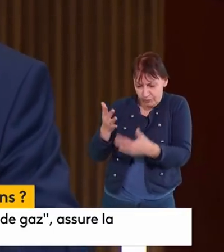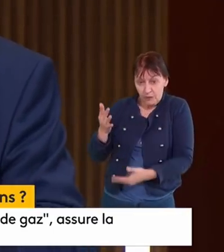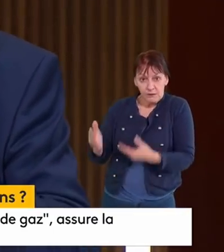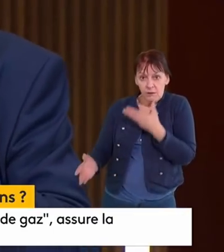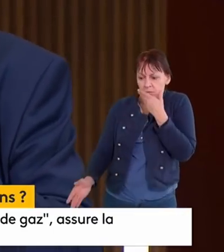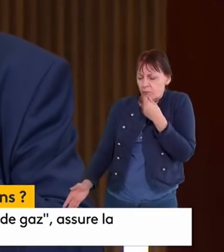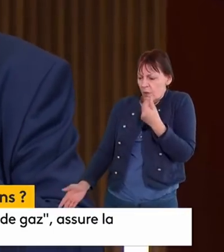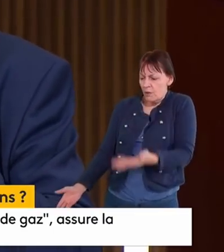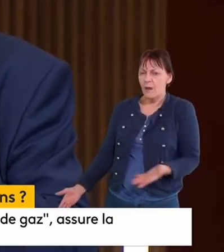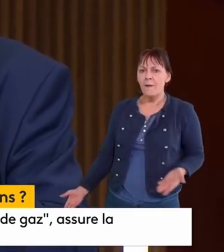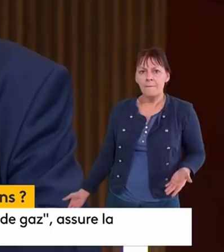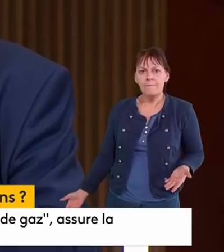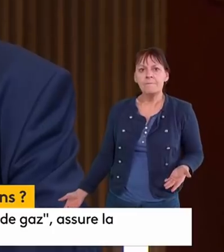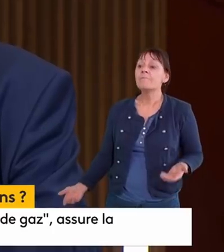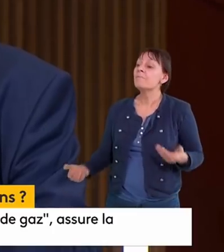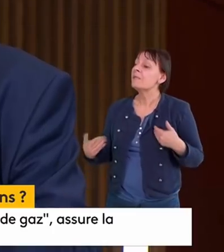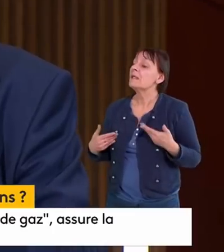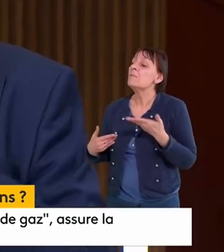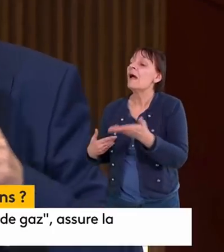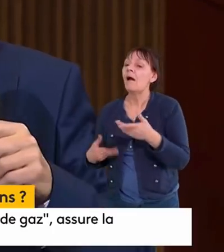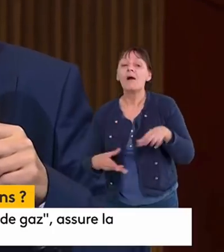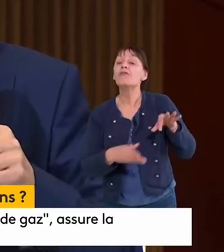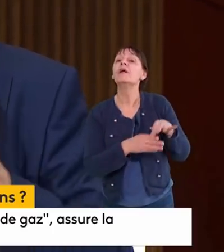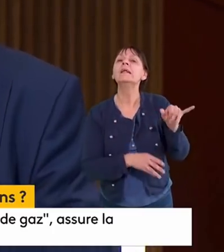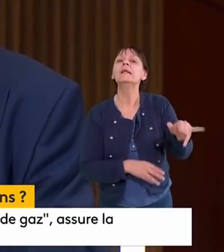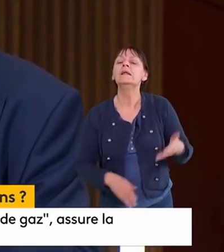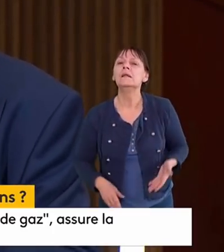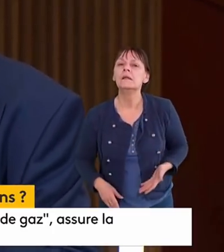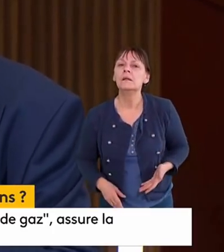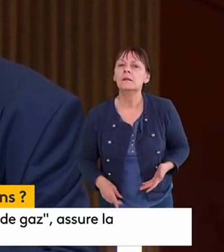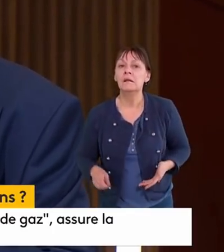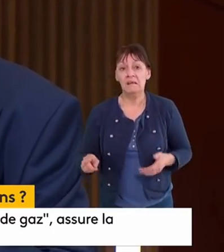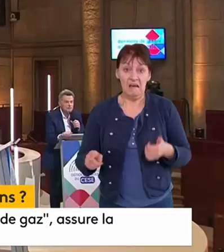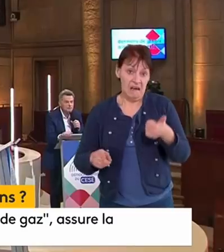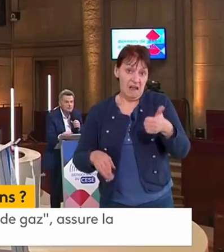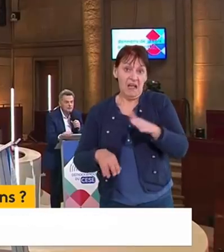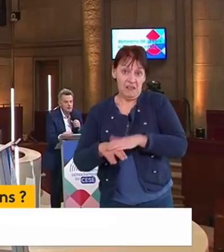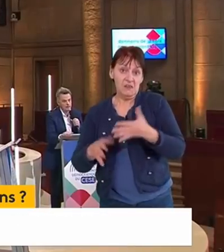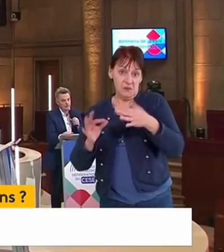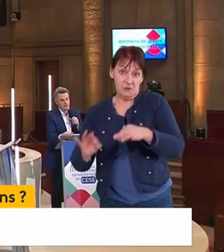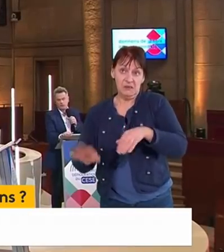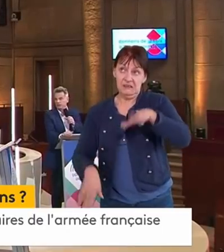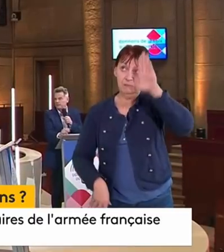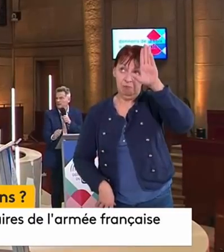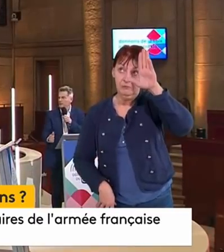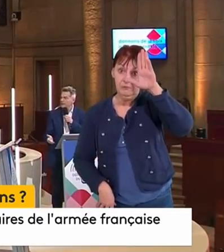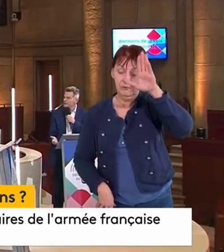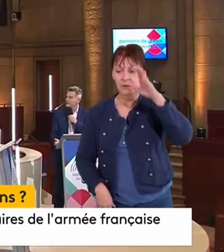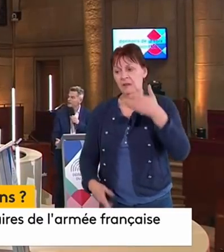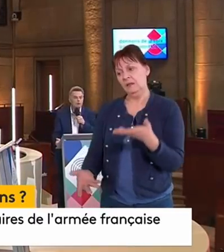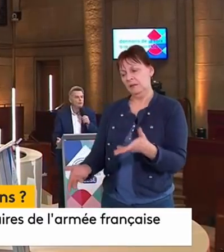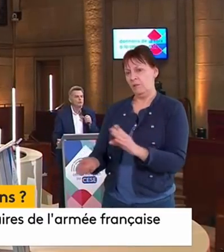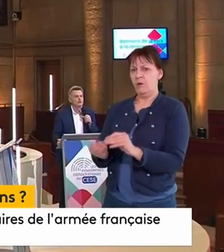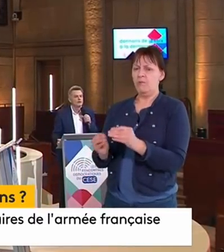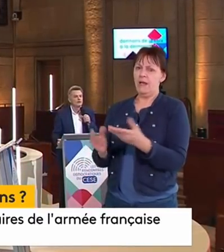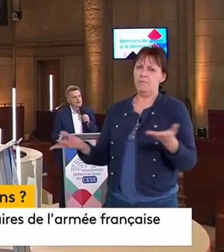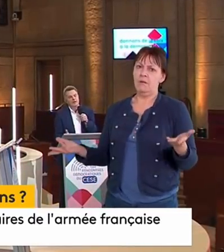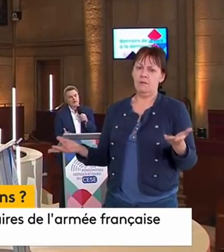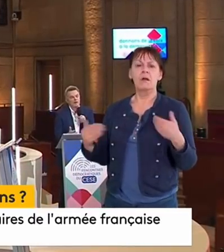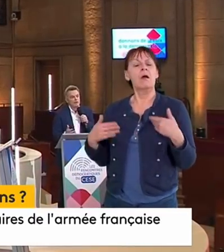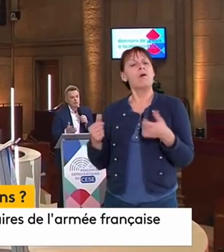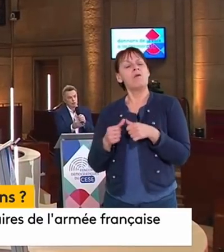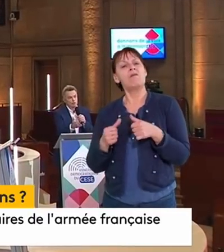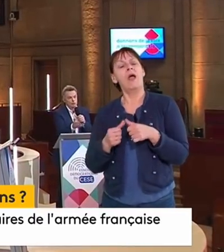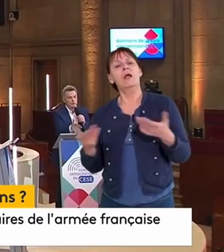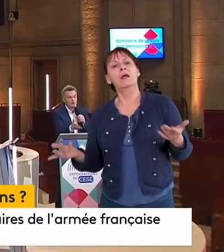bien, et qui va voter ? Et là, il y a une main sur 10 qui se lève. Ben, je dis, mais il y a un problème. Comment on fait là,